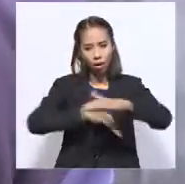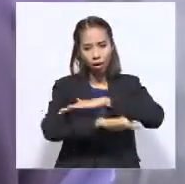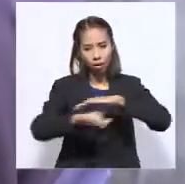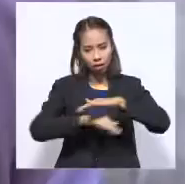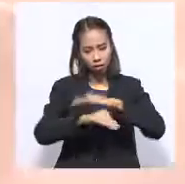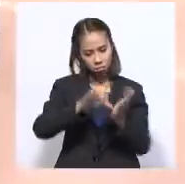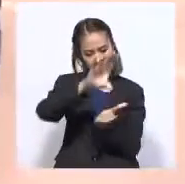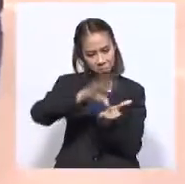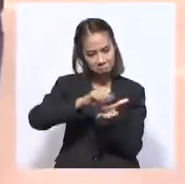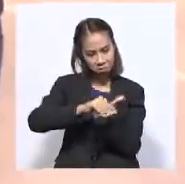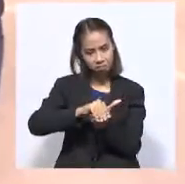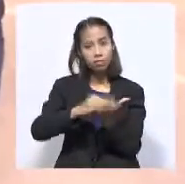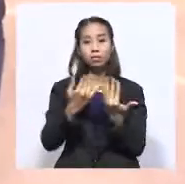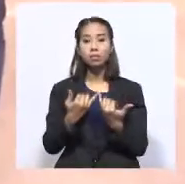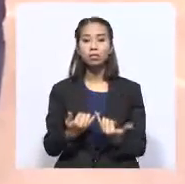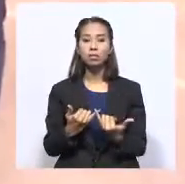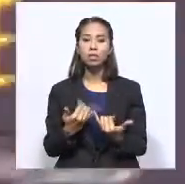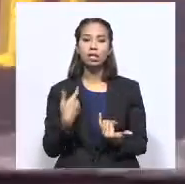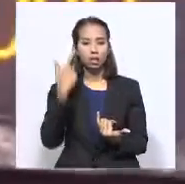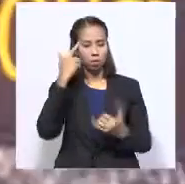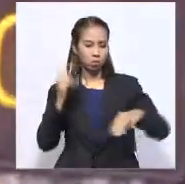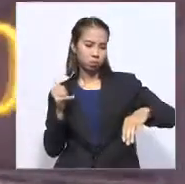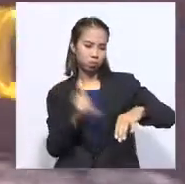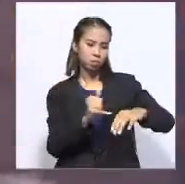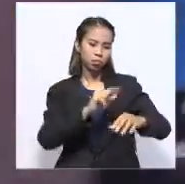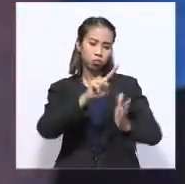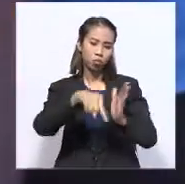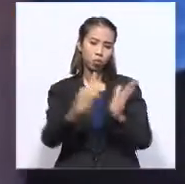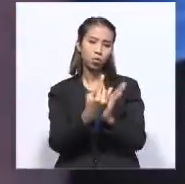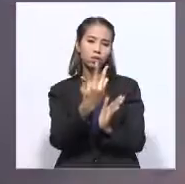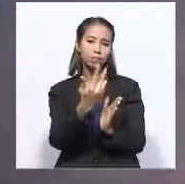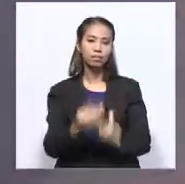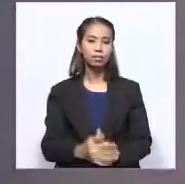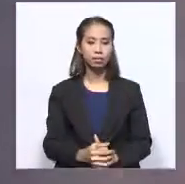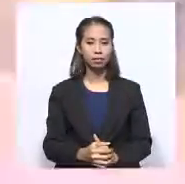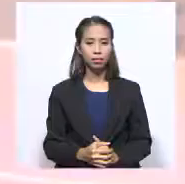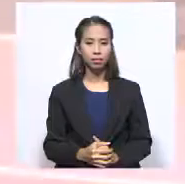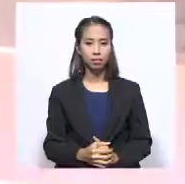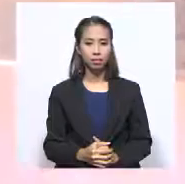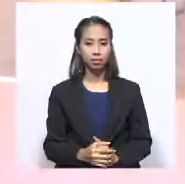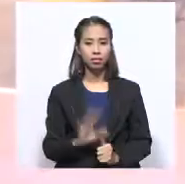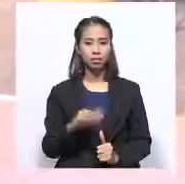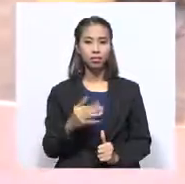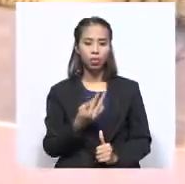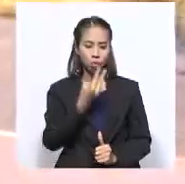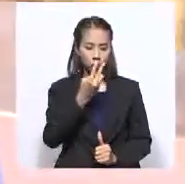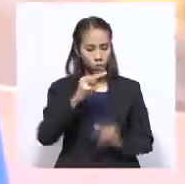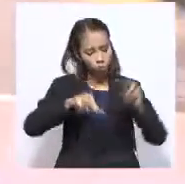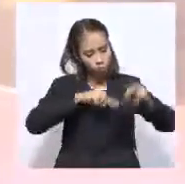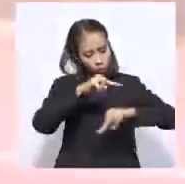ำเนินคดีโดยการเข้าพื้นที่จะต้องใช้เวลาไม่ต่ำกว่า3ชั่วโมง เราก็จะไปตรวจในเรื่อง